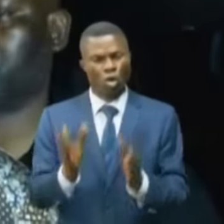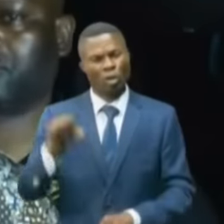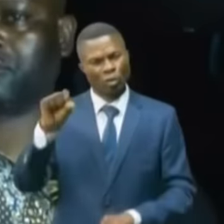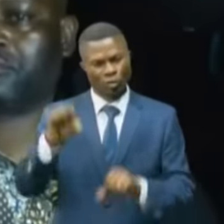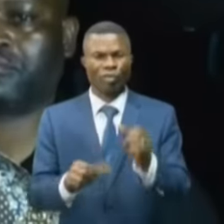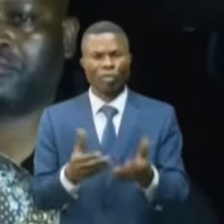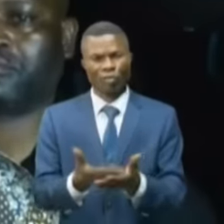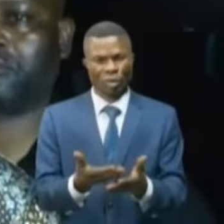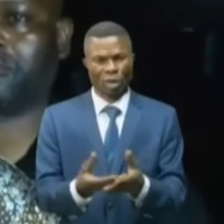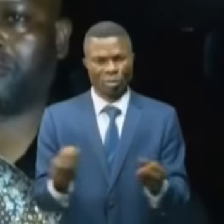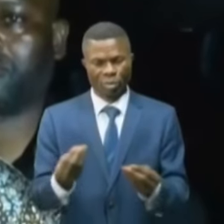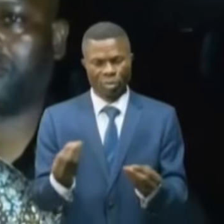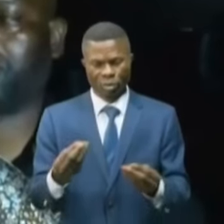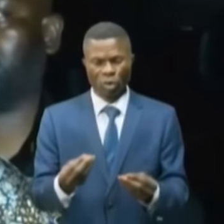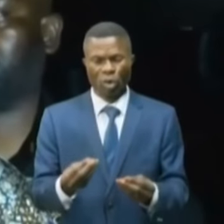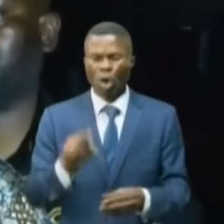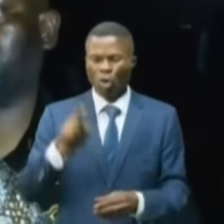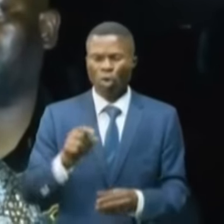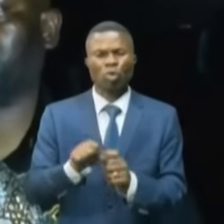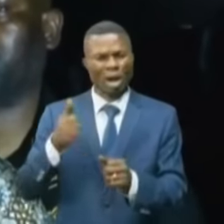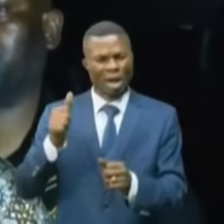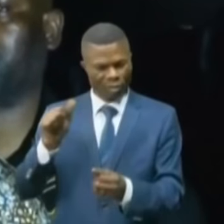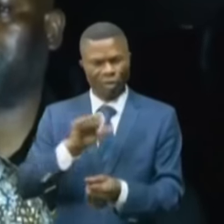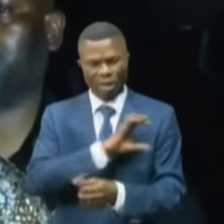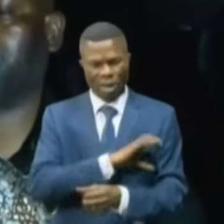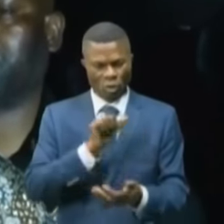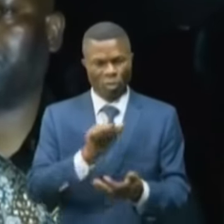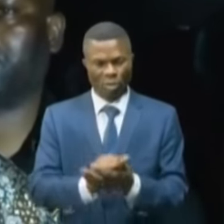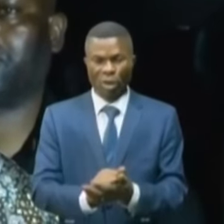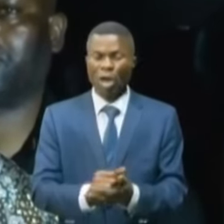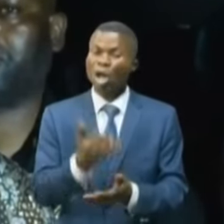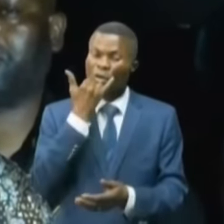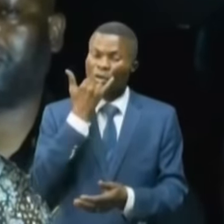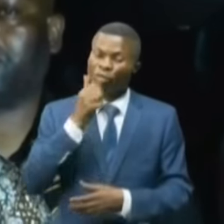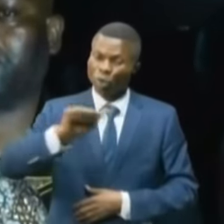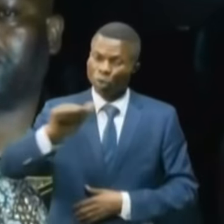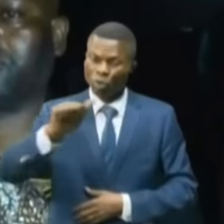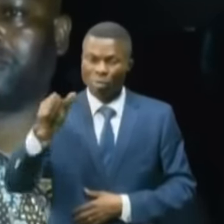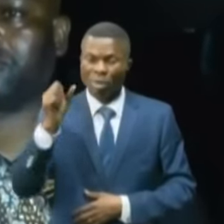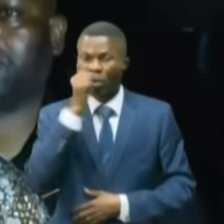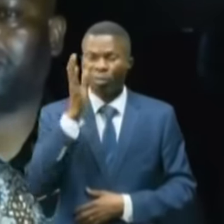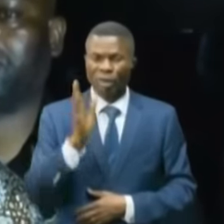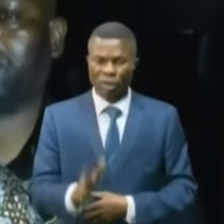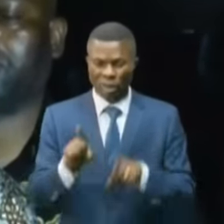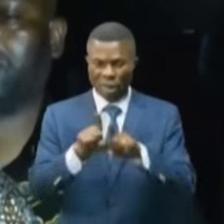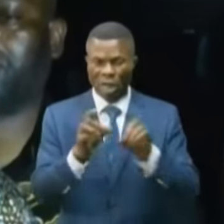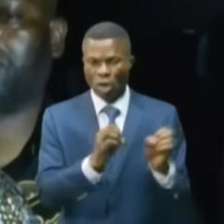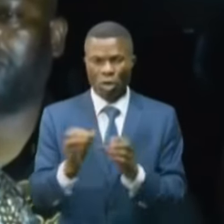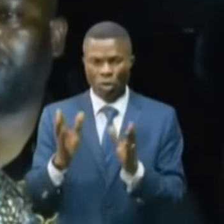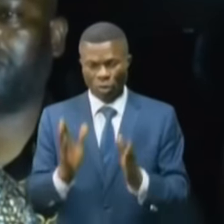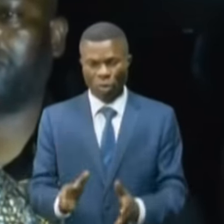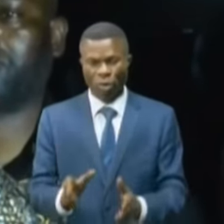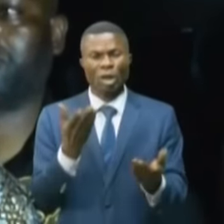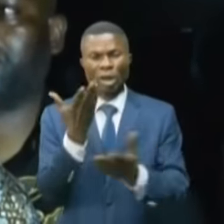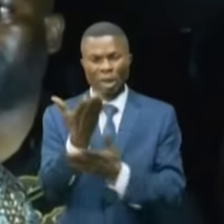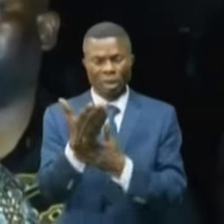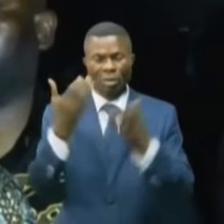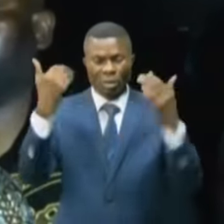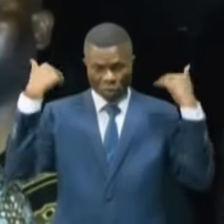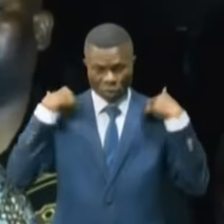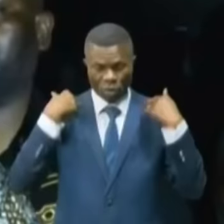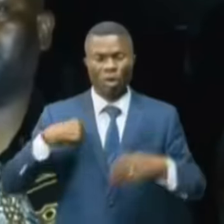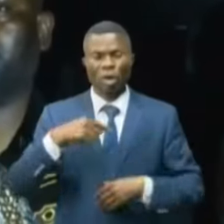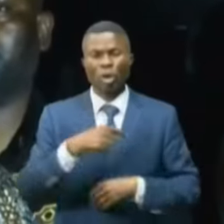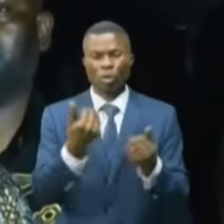manifestations doivent être correctement organisées. C'est pour ça que je dis que c'est la responsabilité des organisateurs de contacter les autorités pour dire